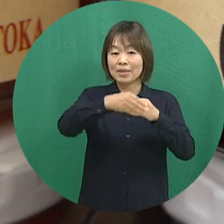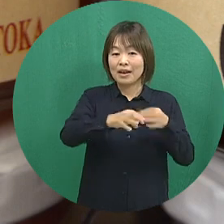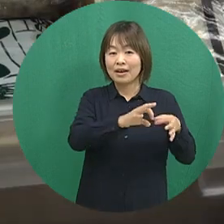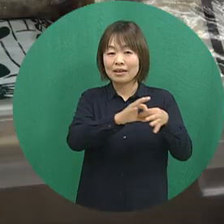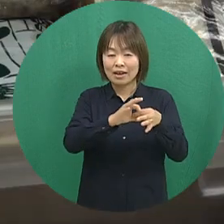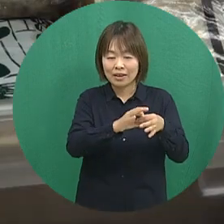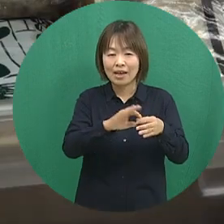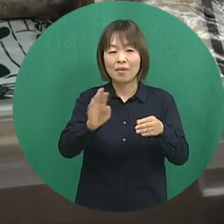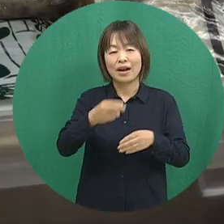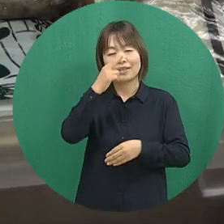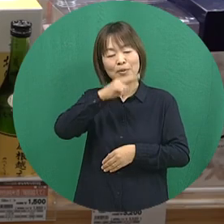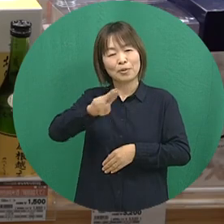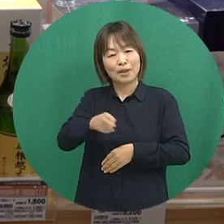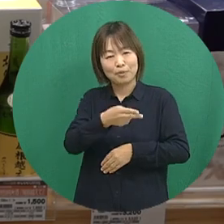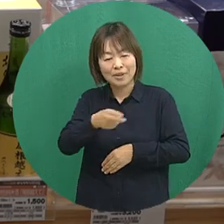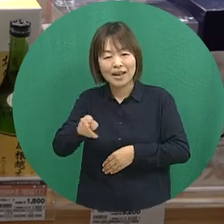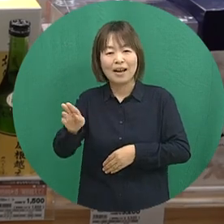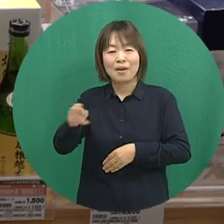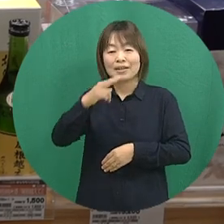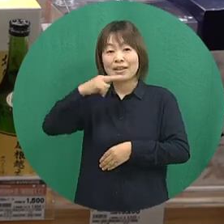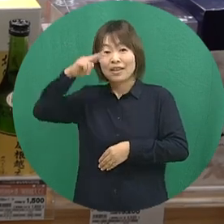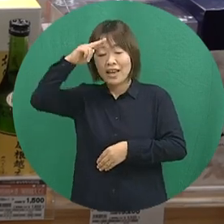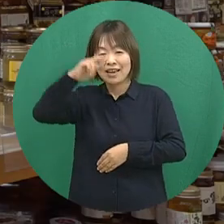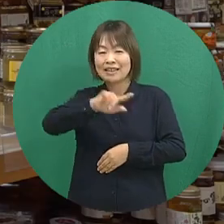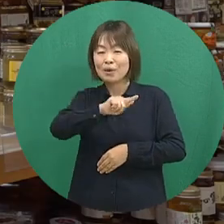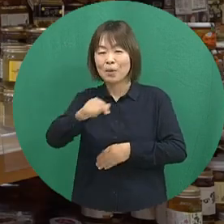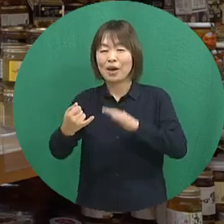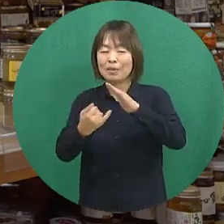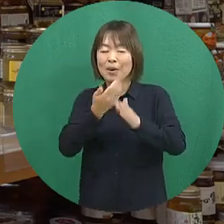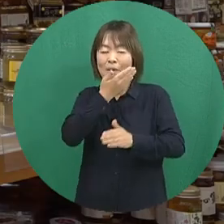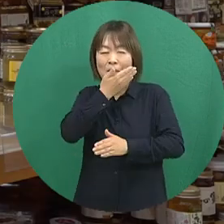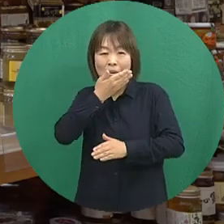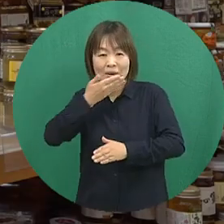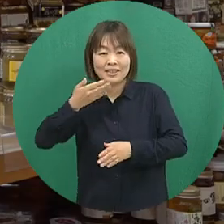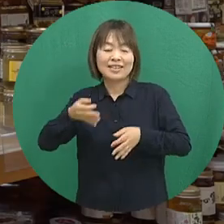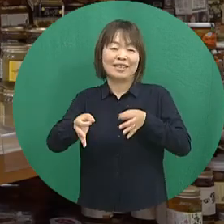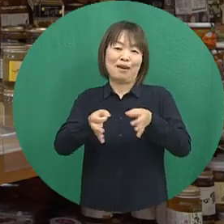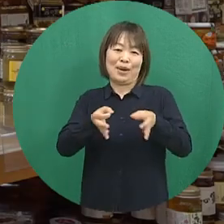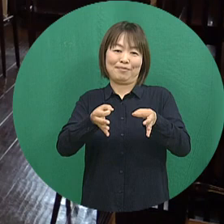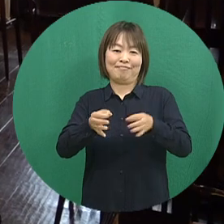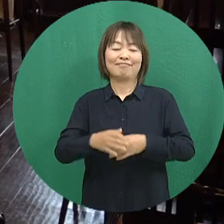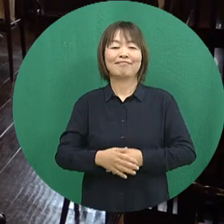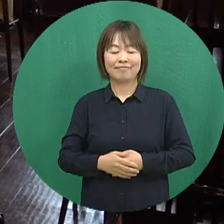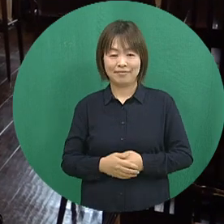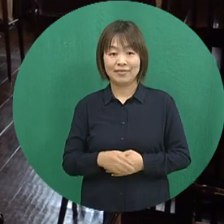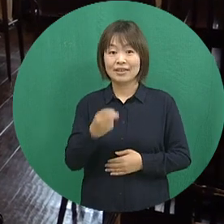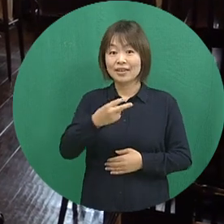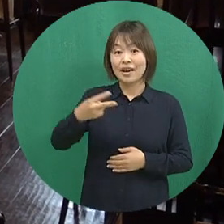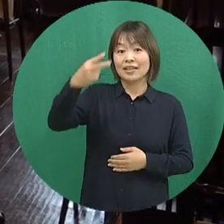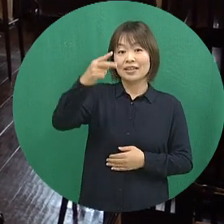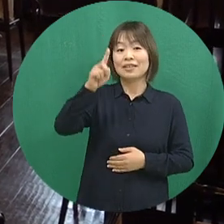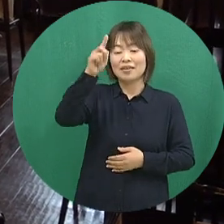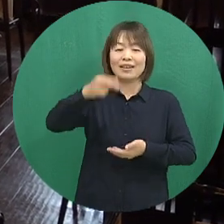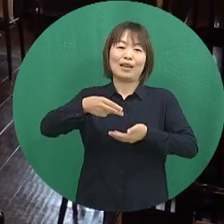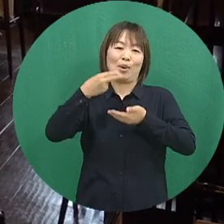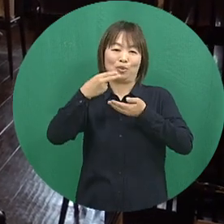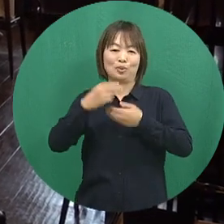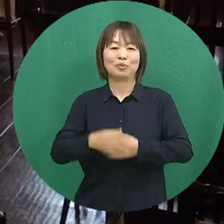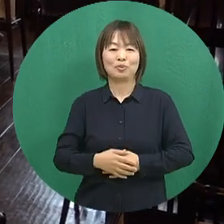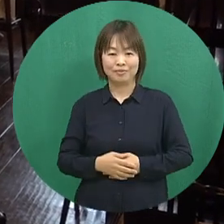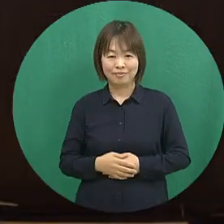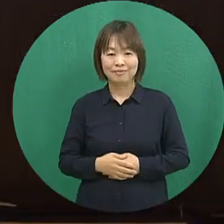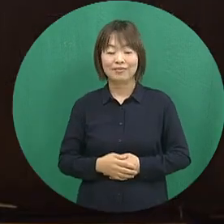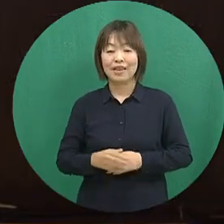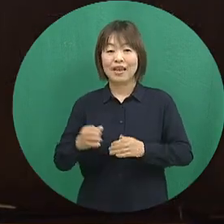加工品やじゃこ天、愛媛の地酒など愛媛の美味しいものがずらり。2階にはレストラン香り